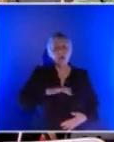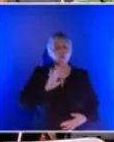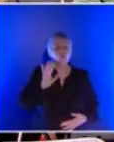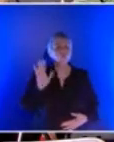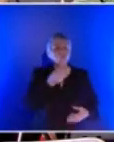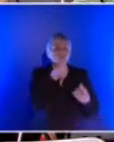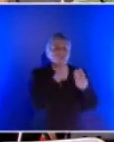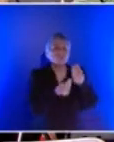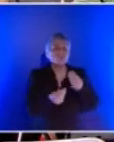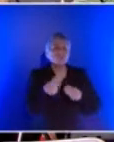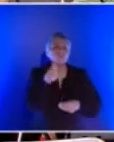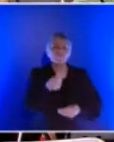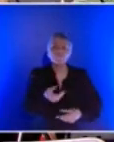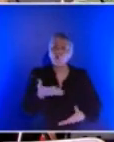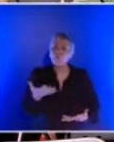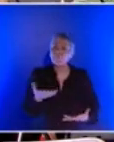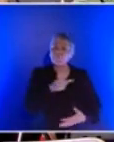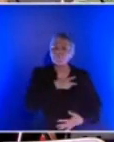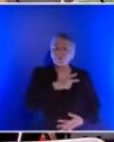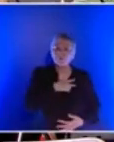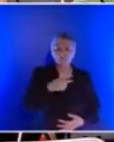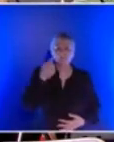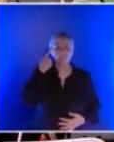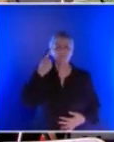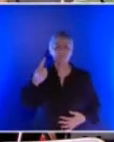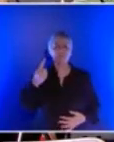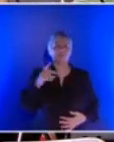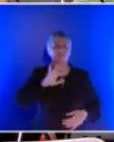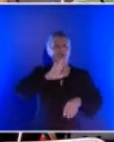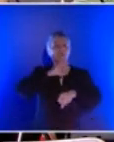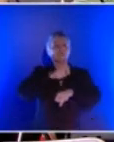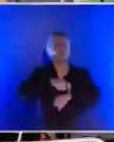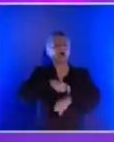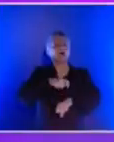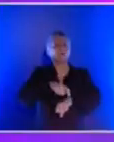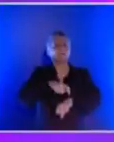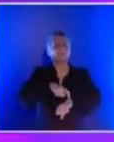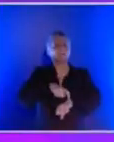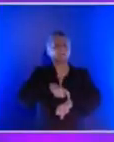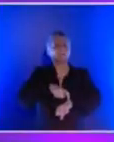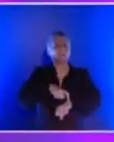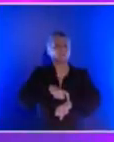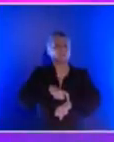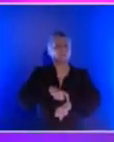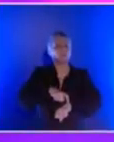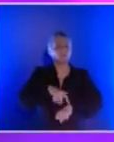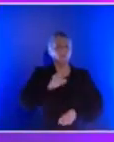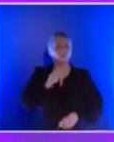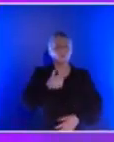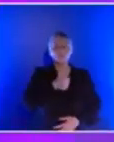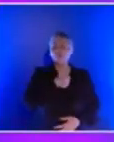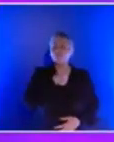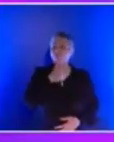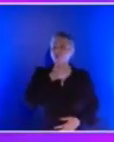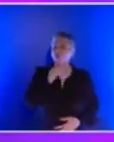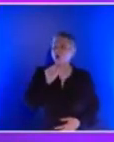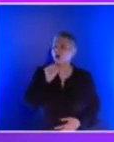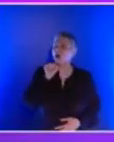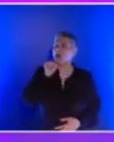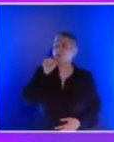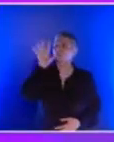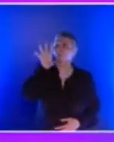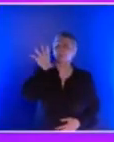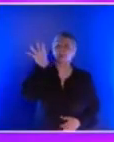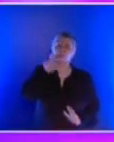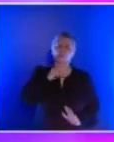που αυτή τη στιγμή, για καλή μας τύχη, δεν είναι ξένες. Είναι κυρίαρχες ιδέες